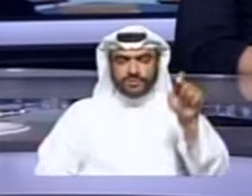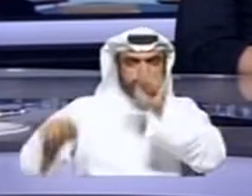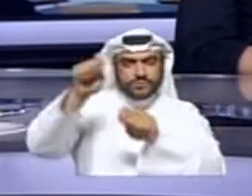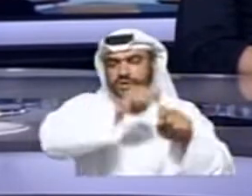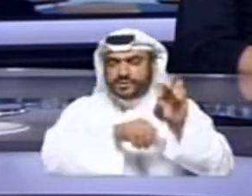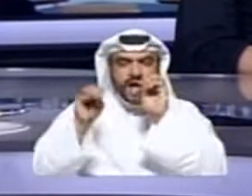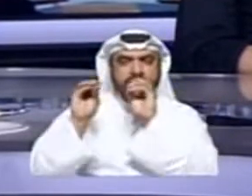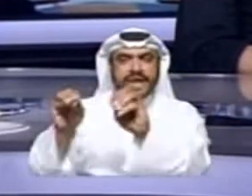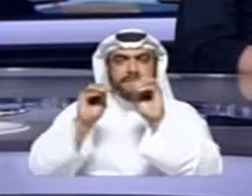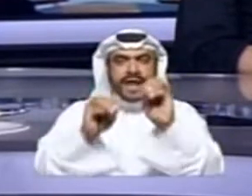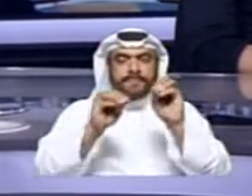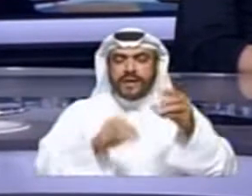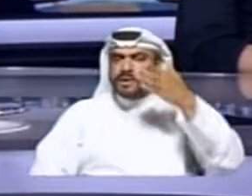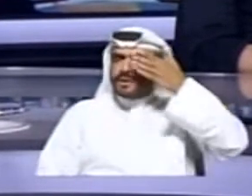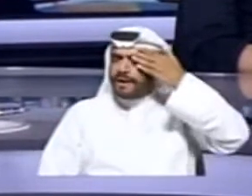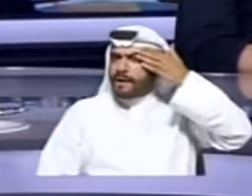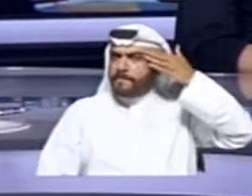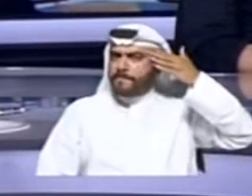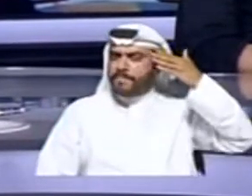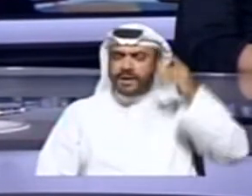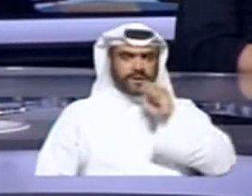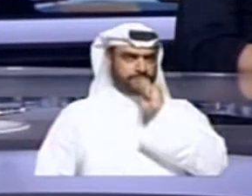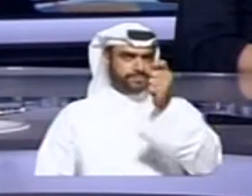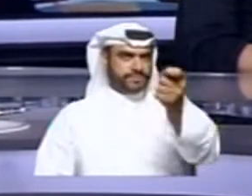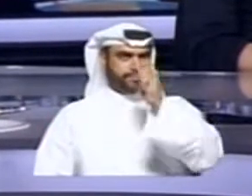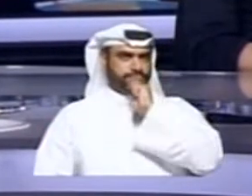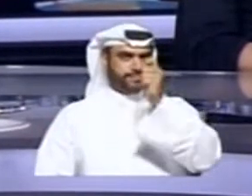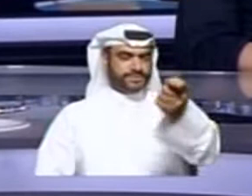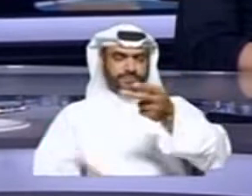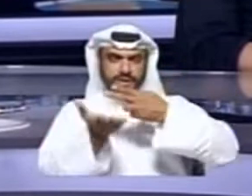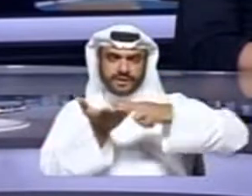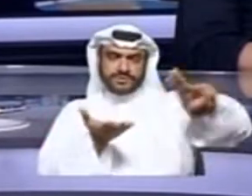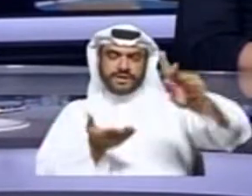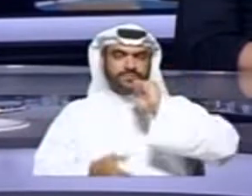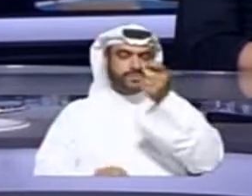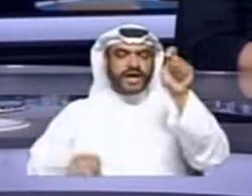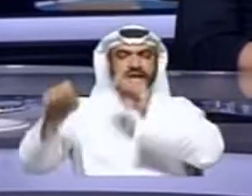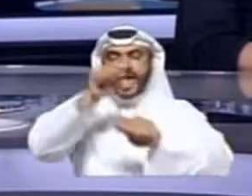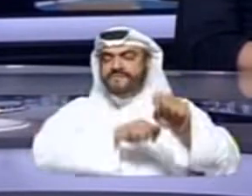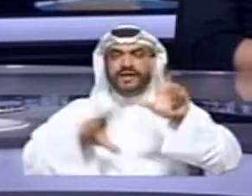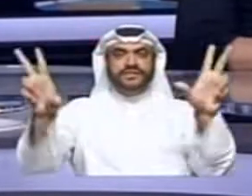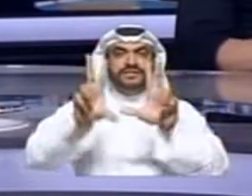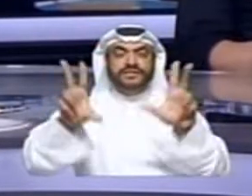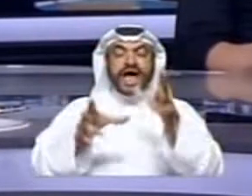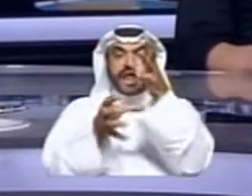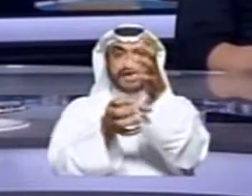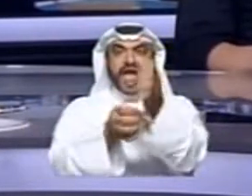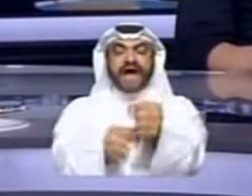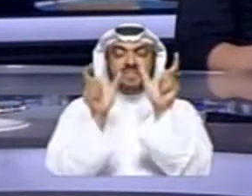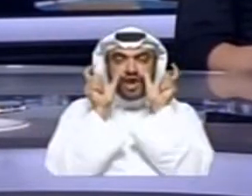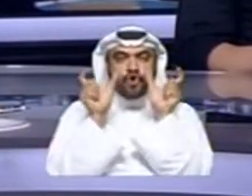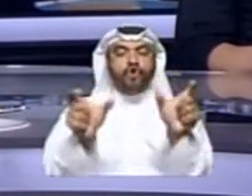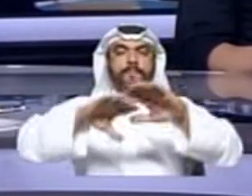الإعلاميين والمؤسسات الإعلامية العربية بفكر مستشرف لأهمية صناعة الإعلام في الحفاظ على أمن الأمة